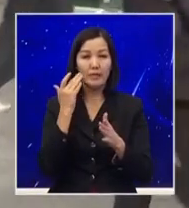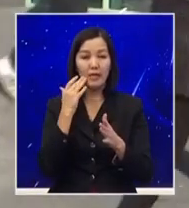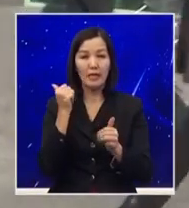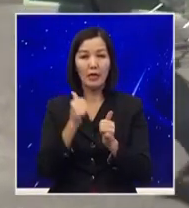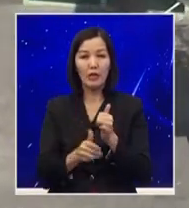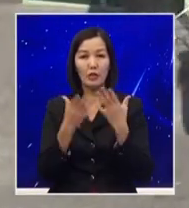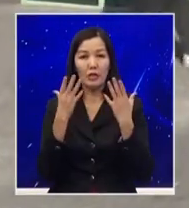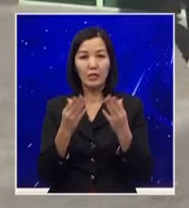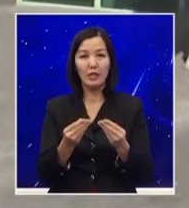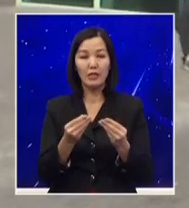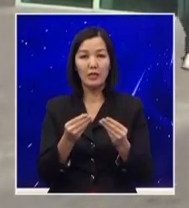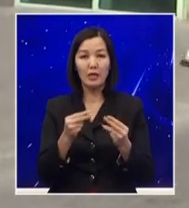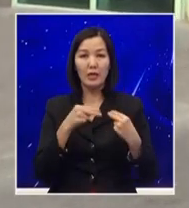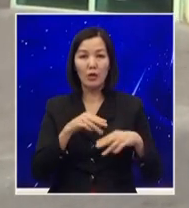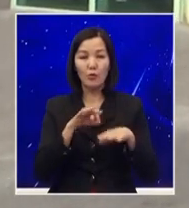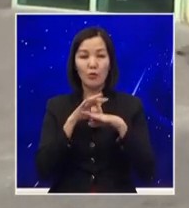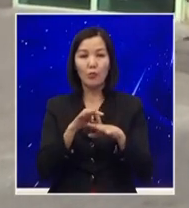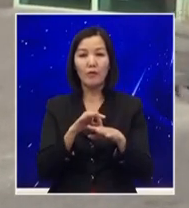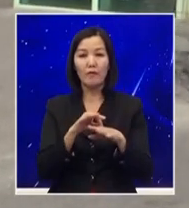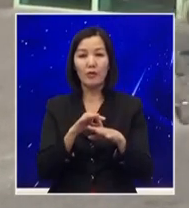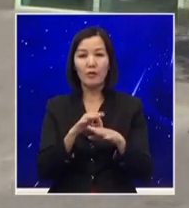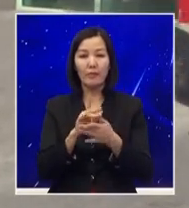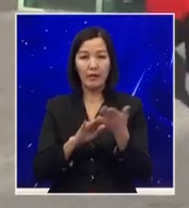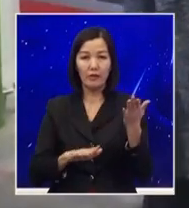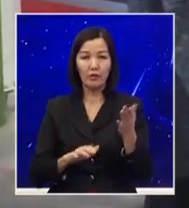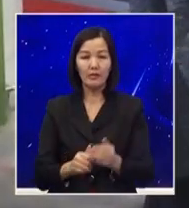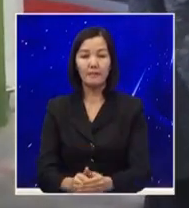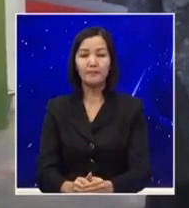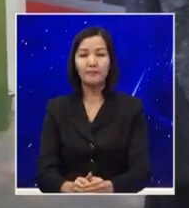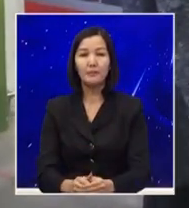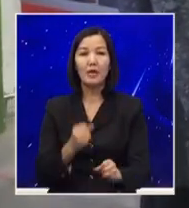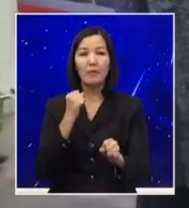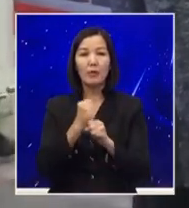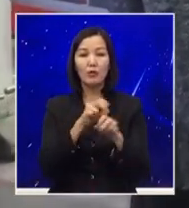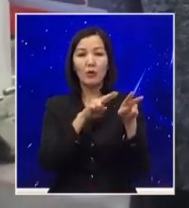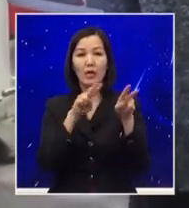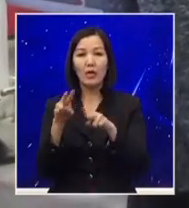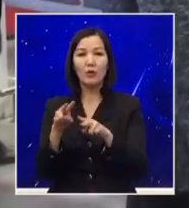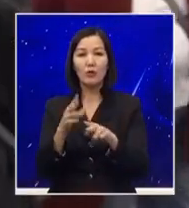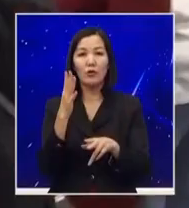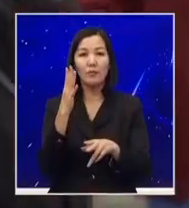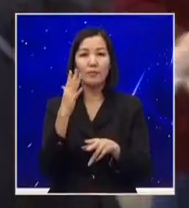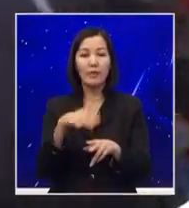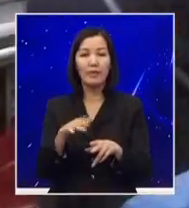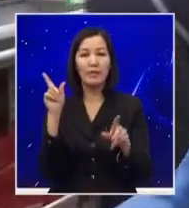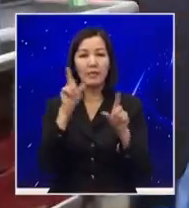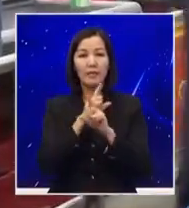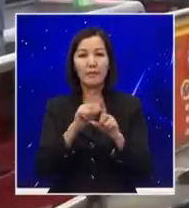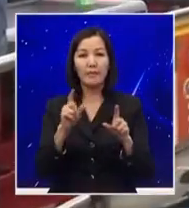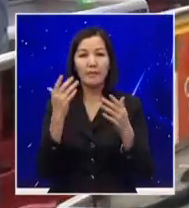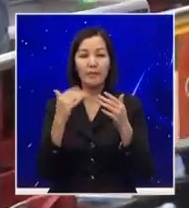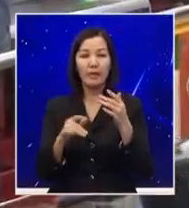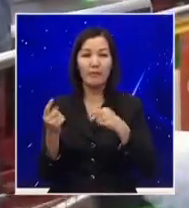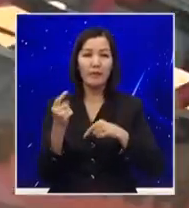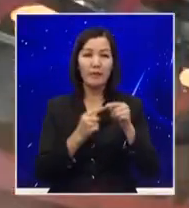они работу свою проводят. Эта работа будет продолжаться. Под строгий контроль сегодня попали более 50 объектов предпринимательства